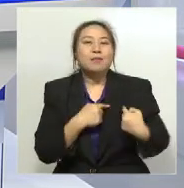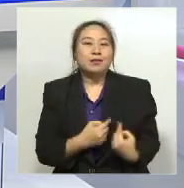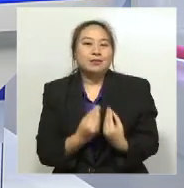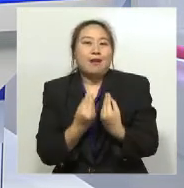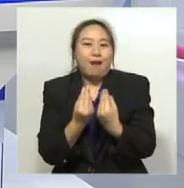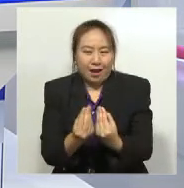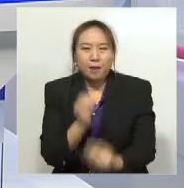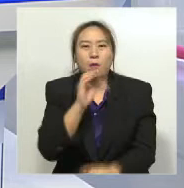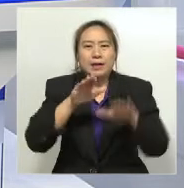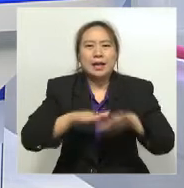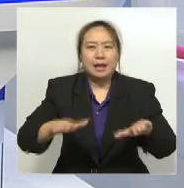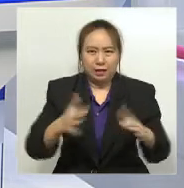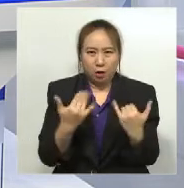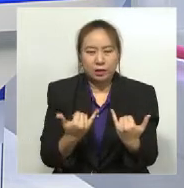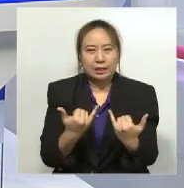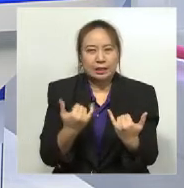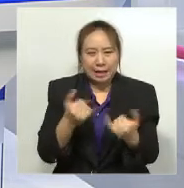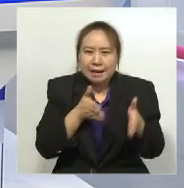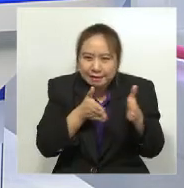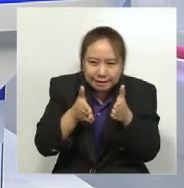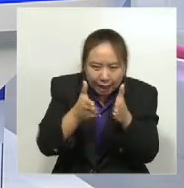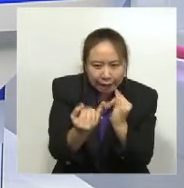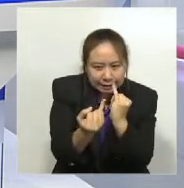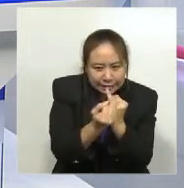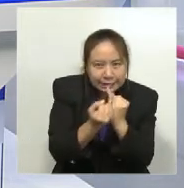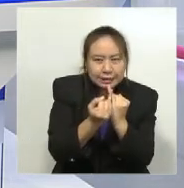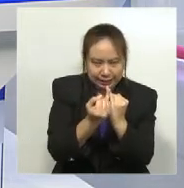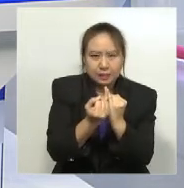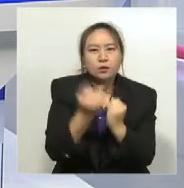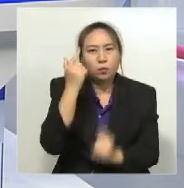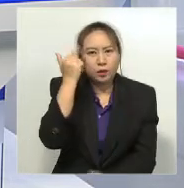จนะครับที่บอกว่าเด็กๆเนี่ยยังคงค่อนข้างจะชำนาญในพื้นที่ภายในถ้ำพอสมควรนะครับ